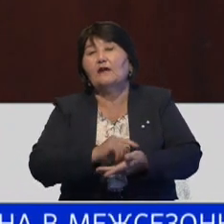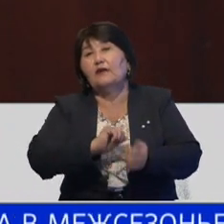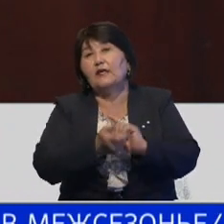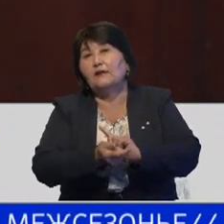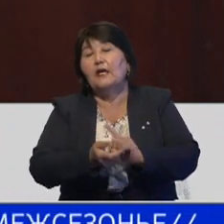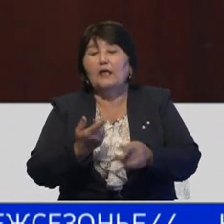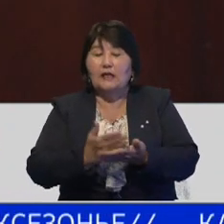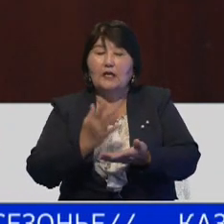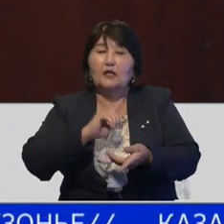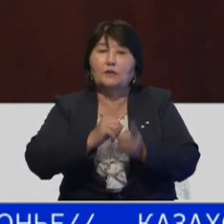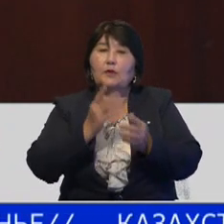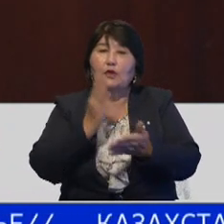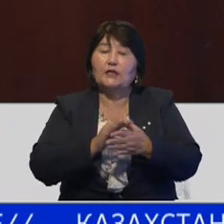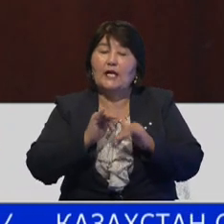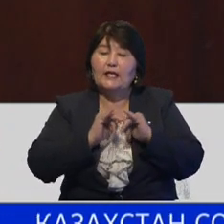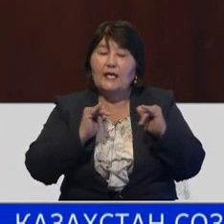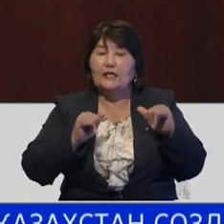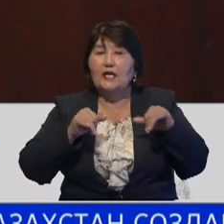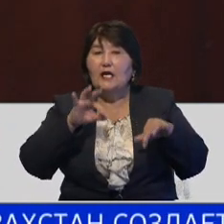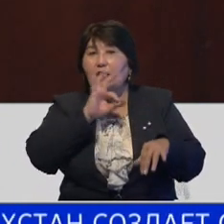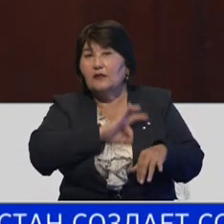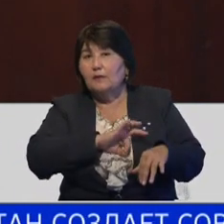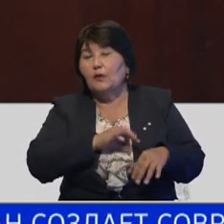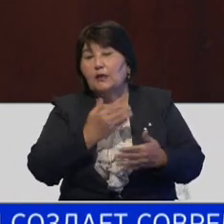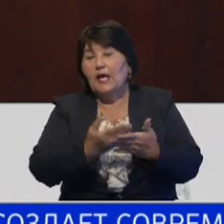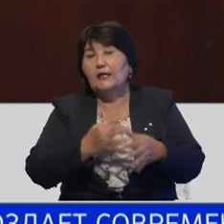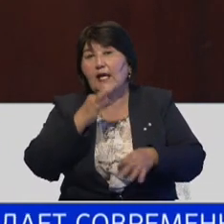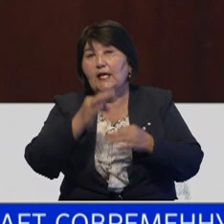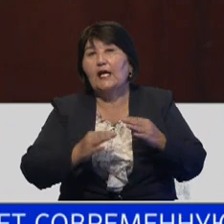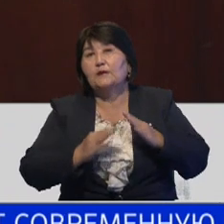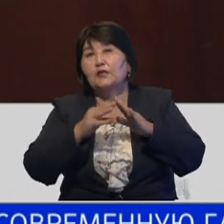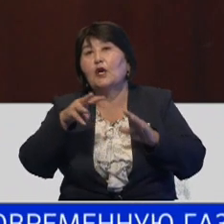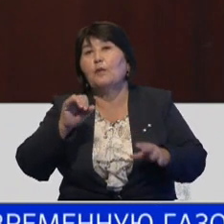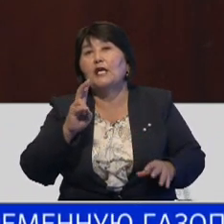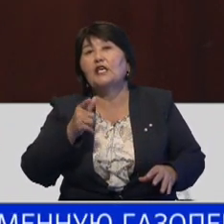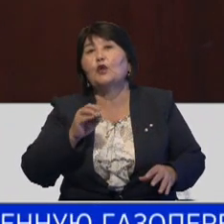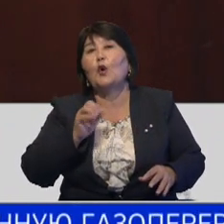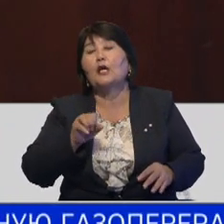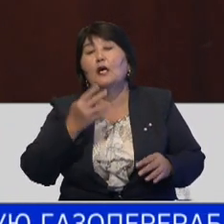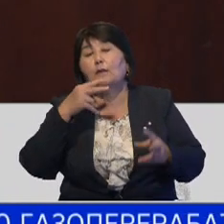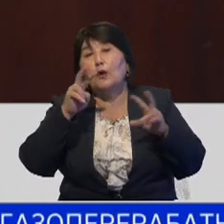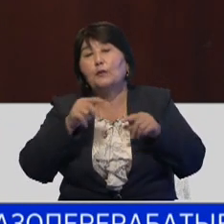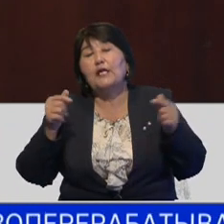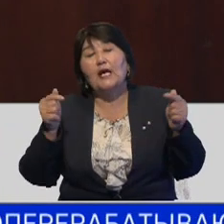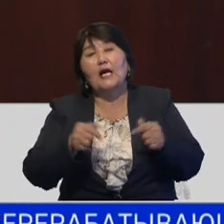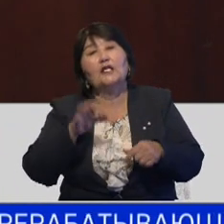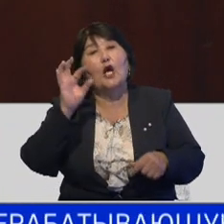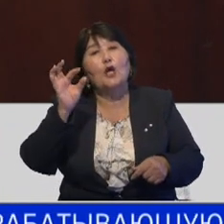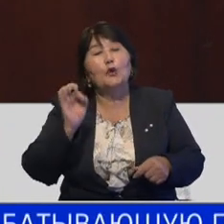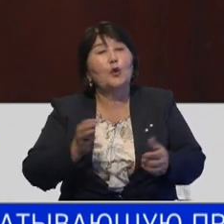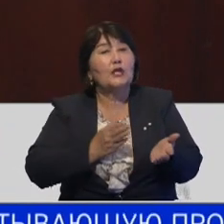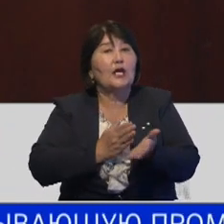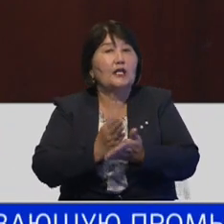внесённые изменения будут способствовать расширению сферы использования данных космического мониторинга Кроме того предусмотрены конкретные нормы